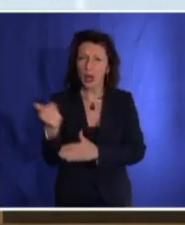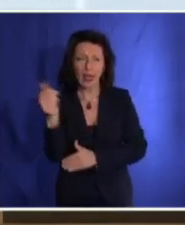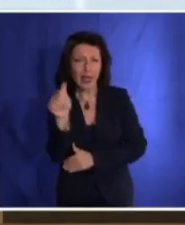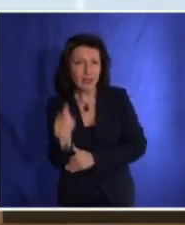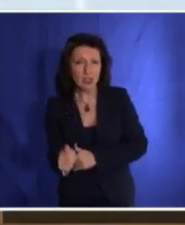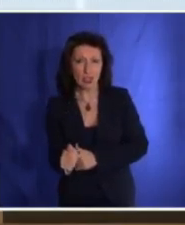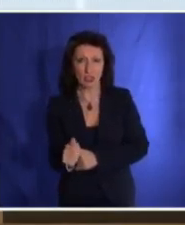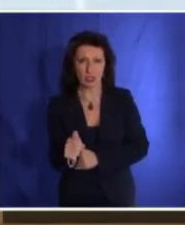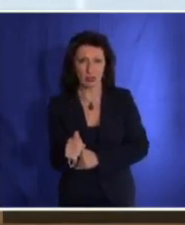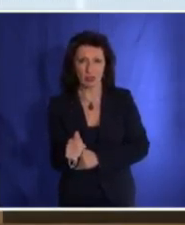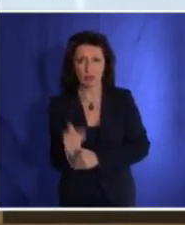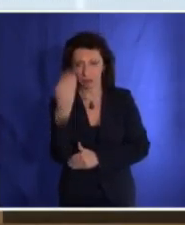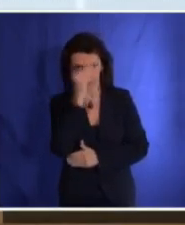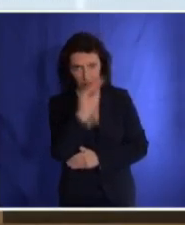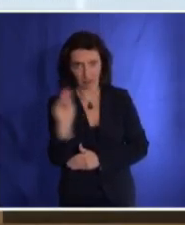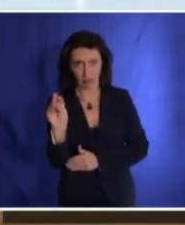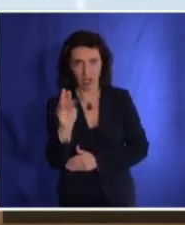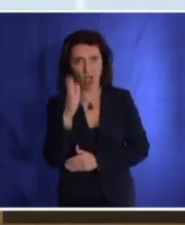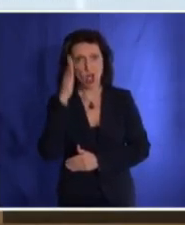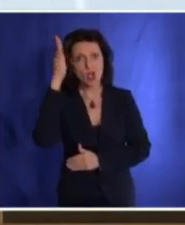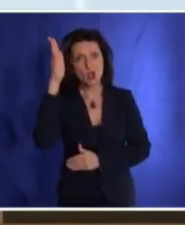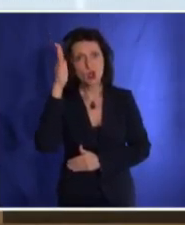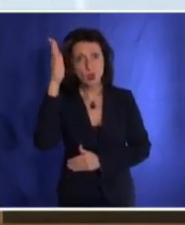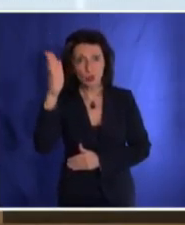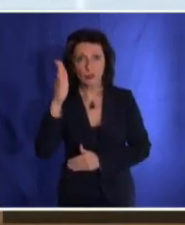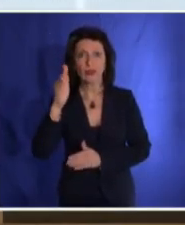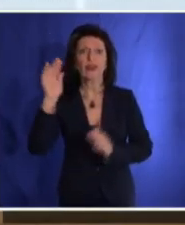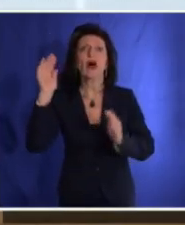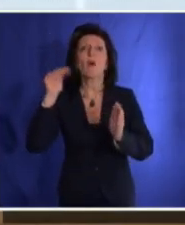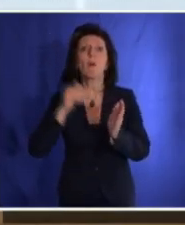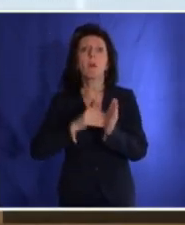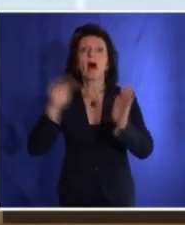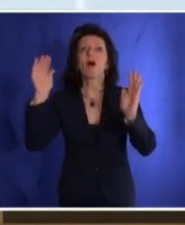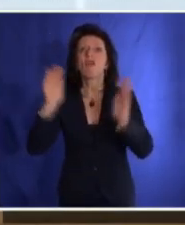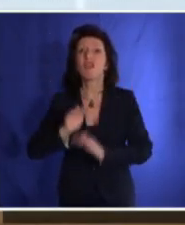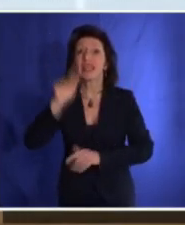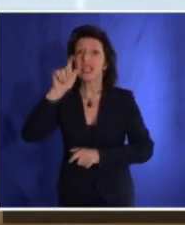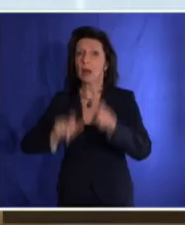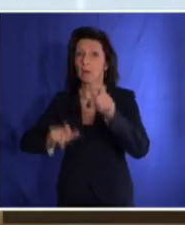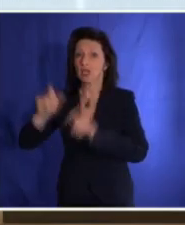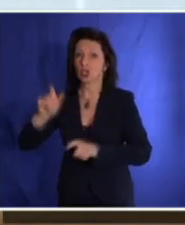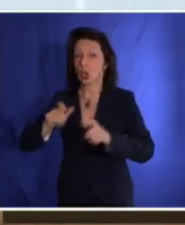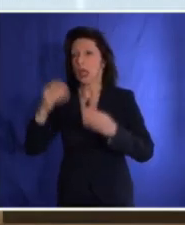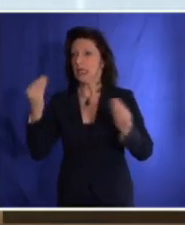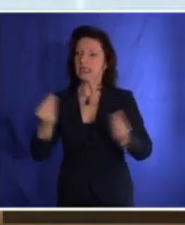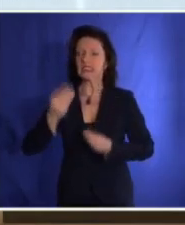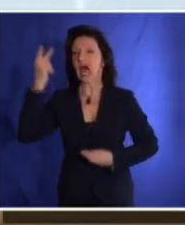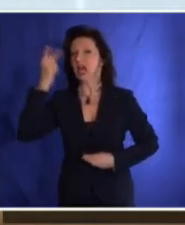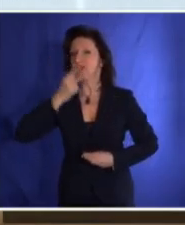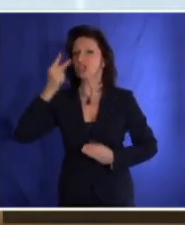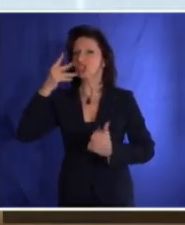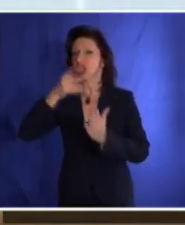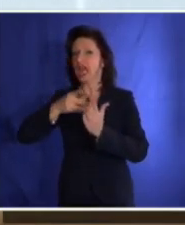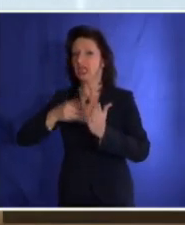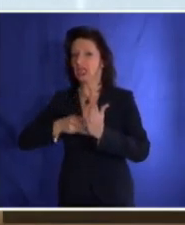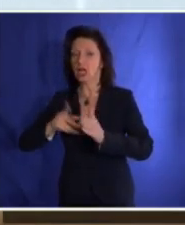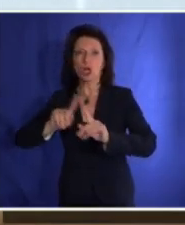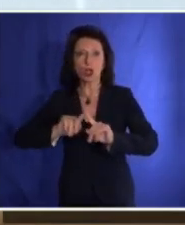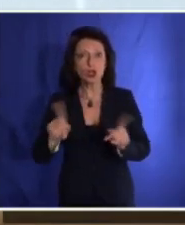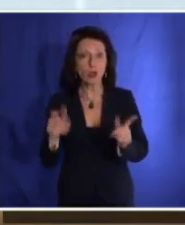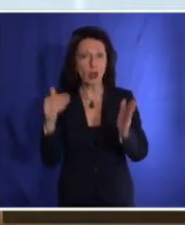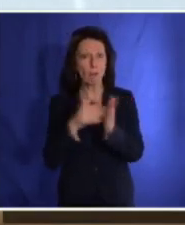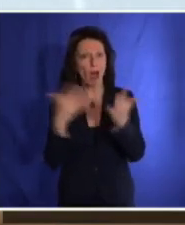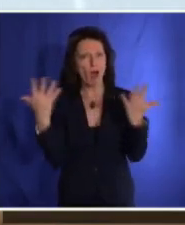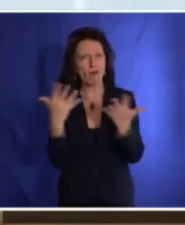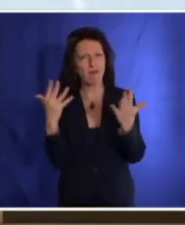in Zukunft weniger Sachverständige und wieder mehr Hausverstand. Mehr Hausverstand in der Politik.